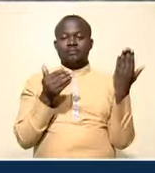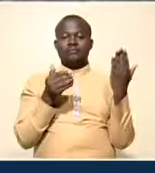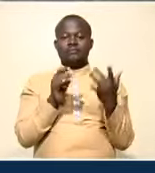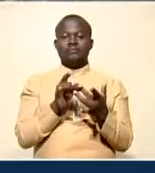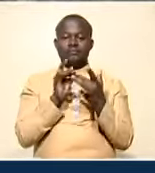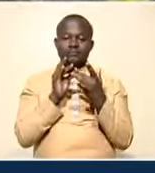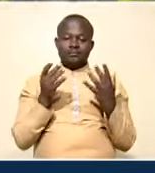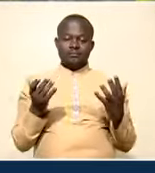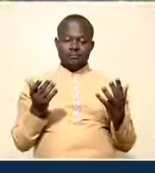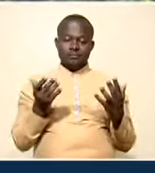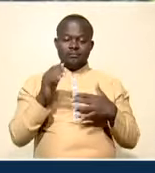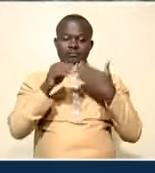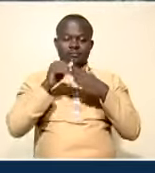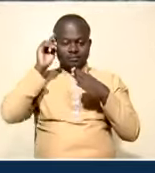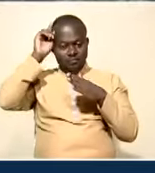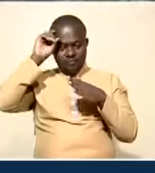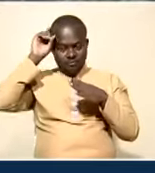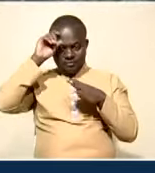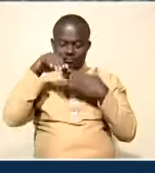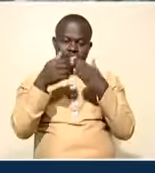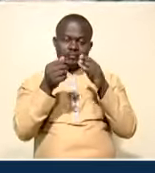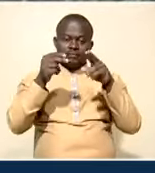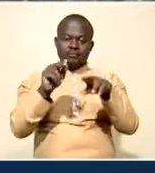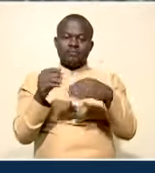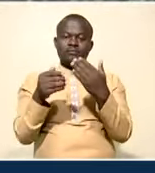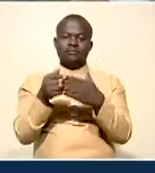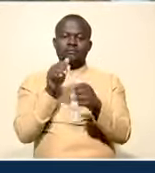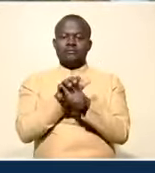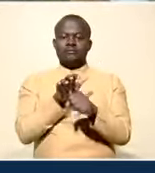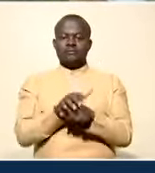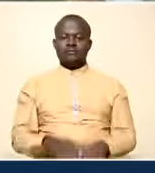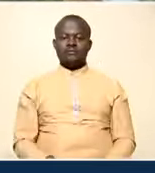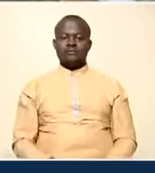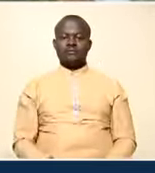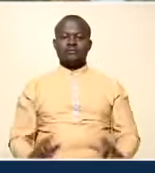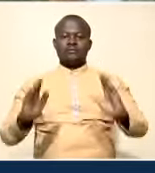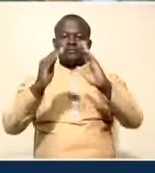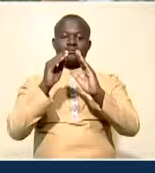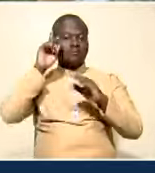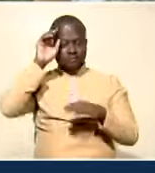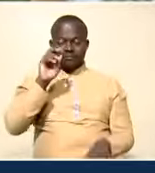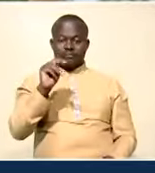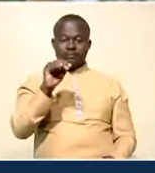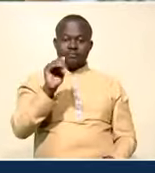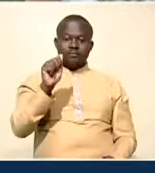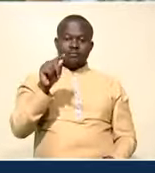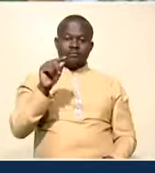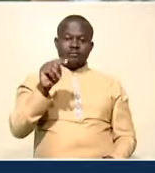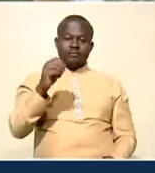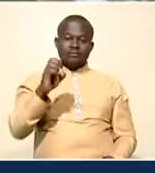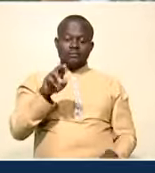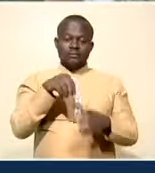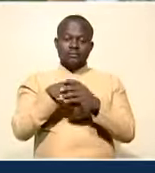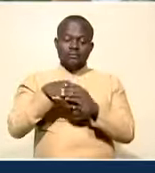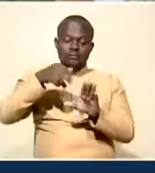n'ibidasanzwe ibyo abantu batekereza ku cyaba kiri kuba ni byinshi. Uyu musozi numvaga bavuga ko Nyakaningura bamo peteroli